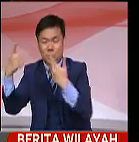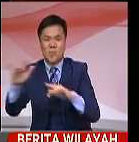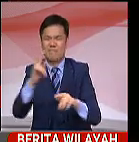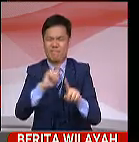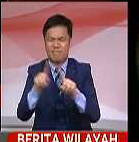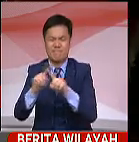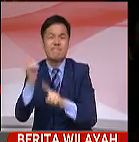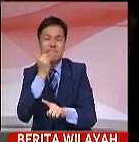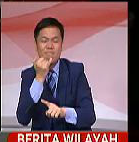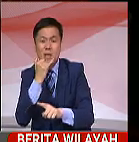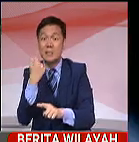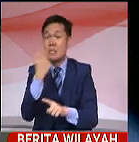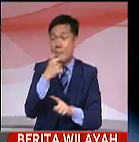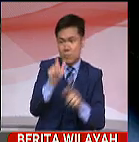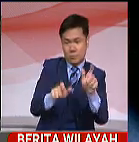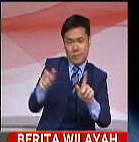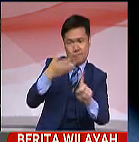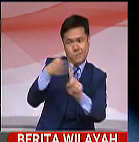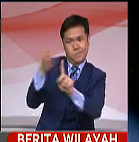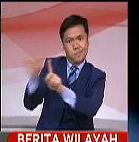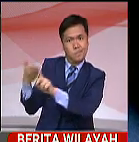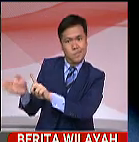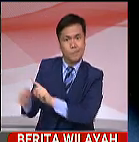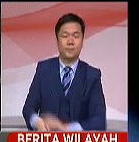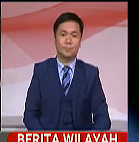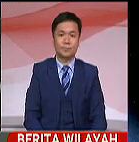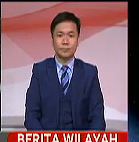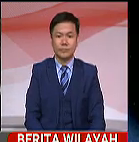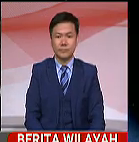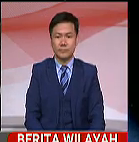dikeluarkan kepada mereka yang ingkar arahan.